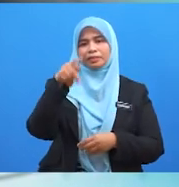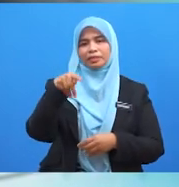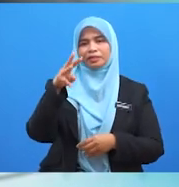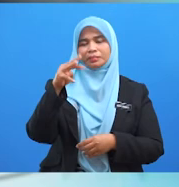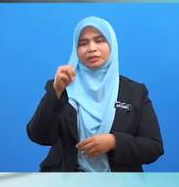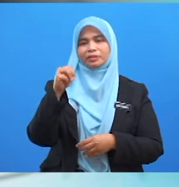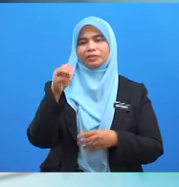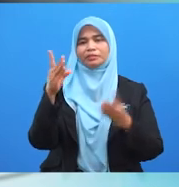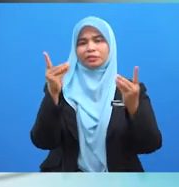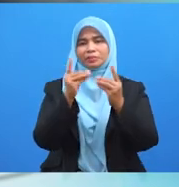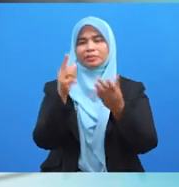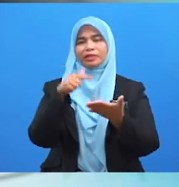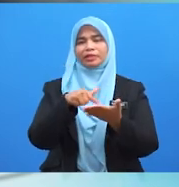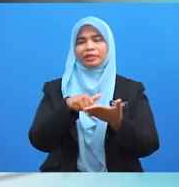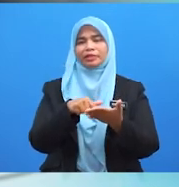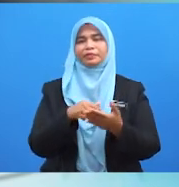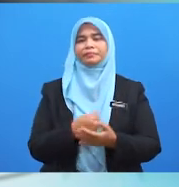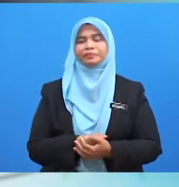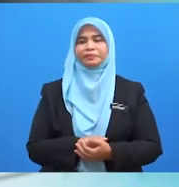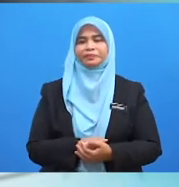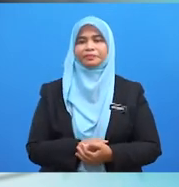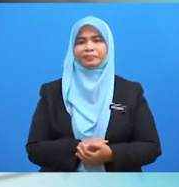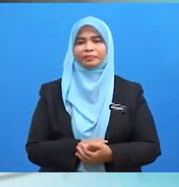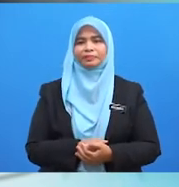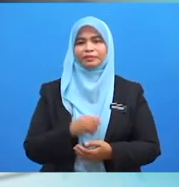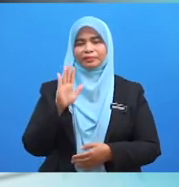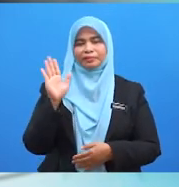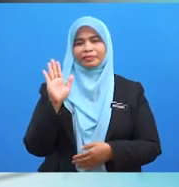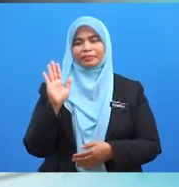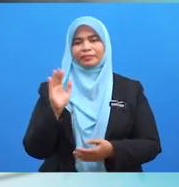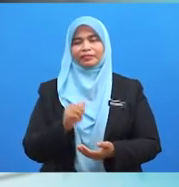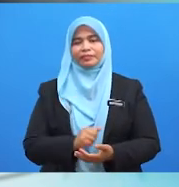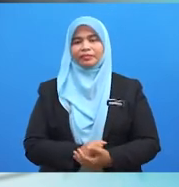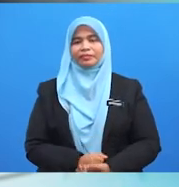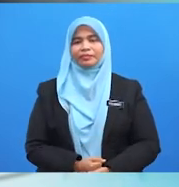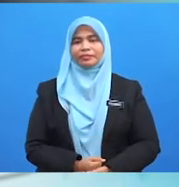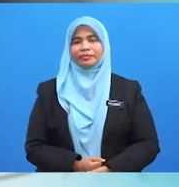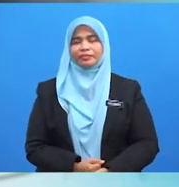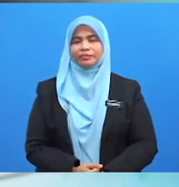Jumpa lagi di masa akan datang. Bye!